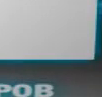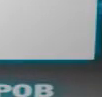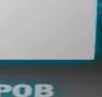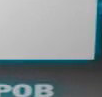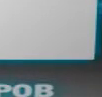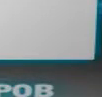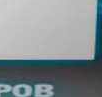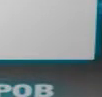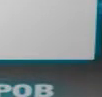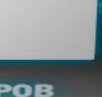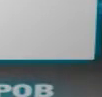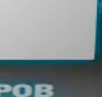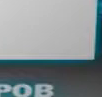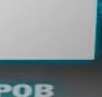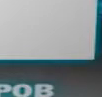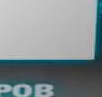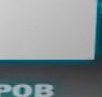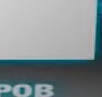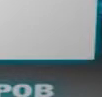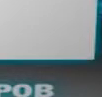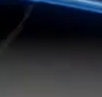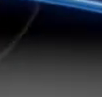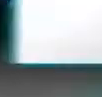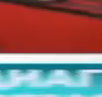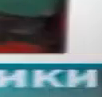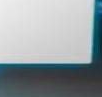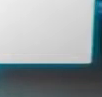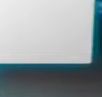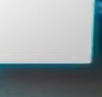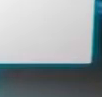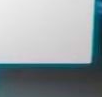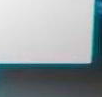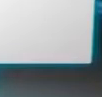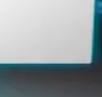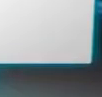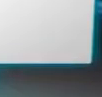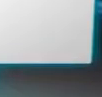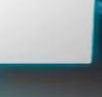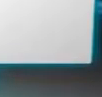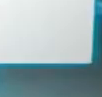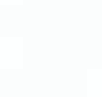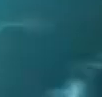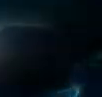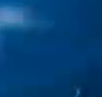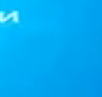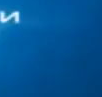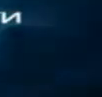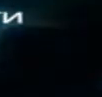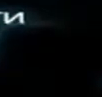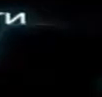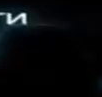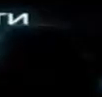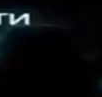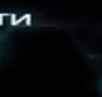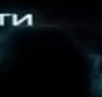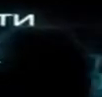ремонта проходит полный контроль в собственной специализированной лаборатории. Центр диагностики и ремонта «Техэнерго». Качественный ремонт –